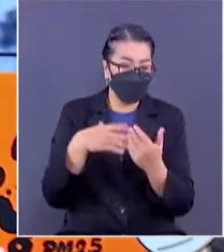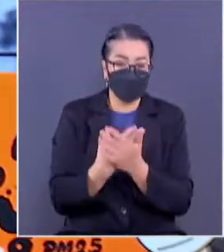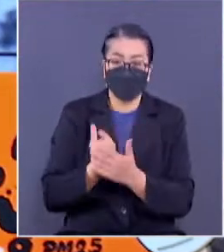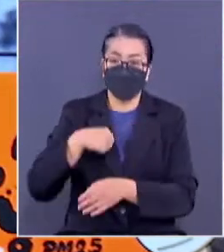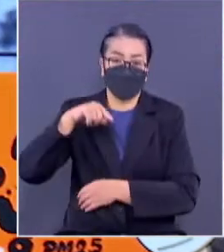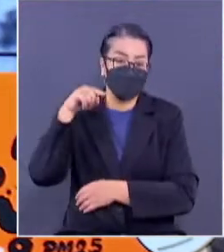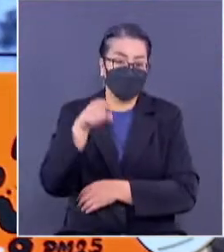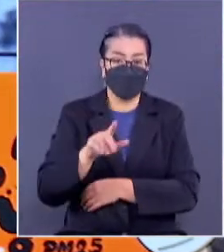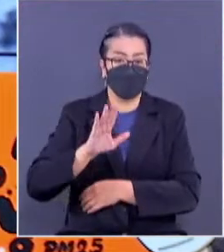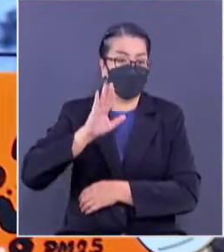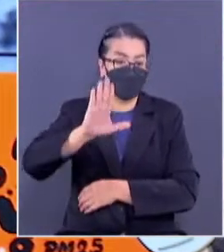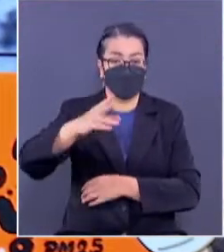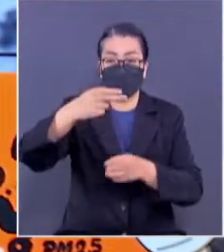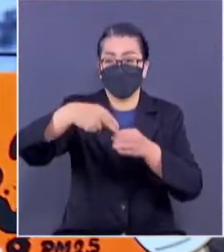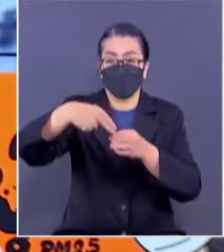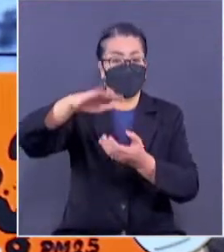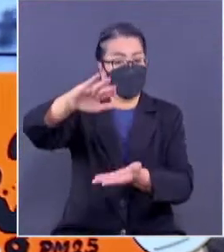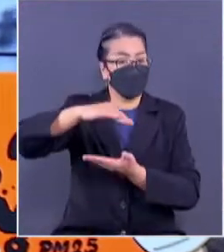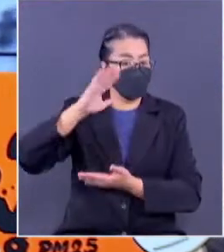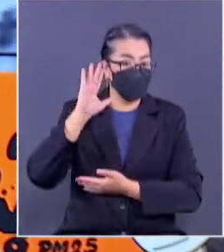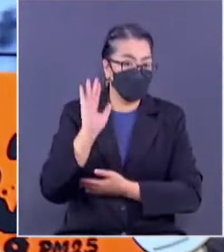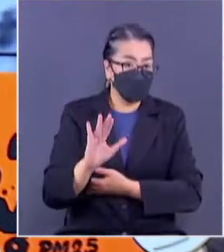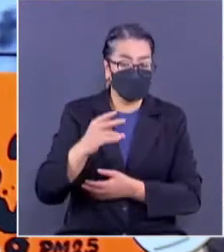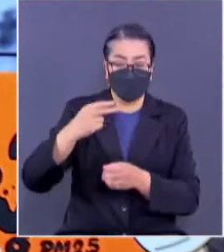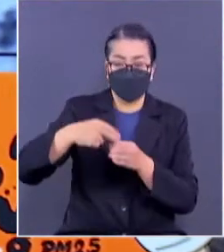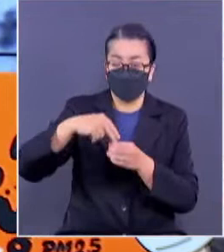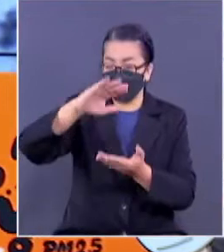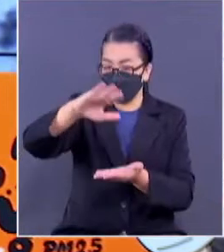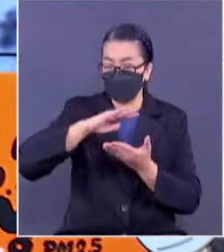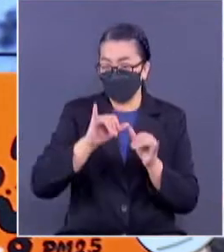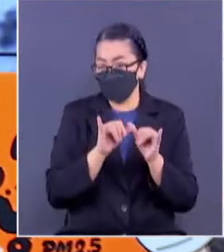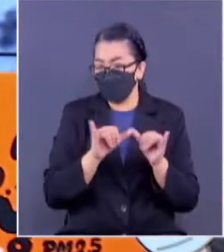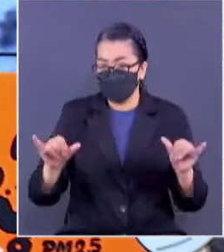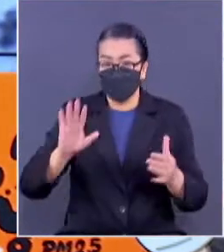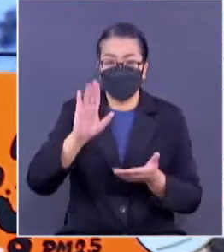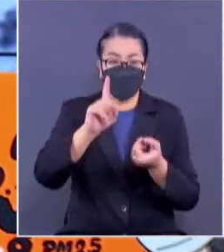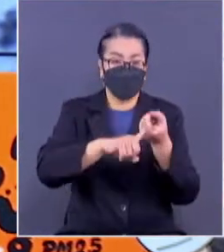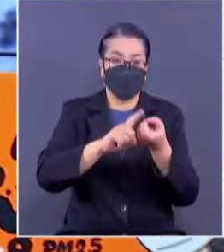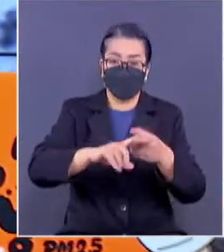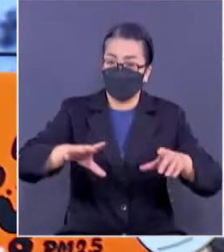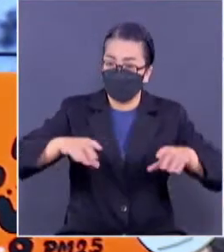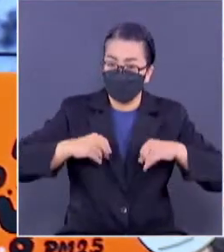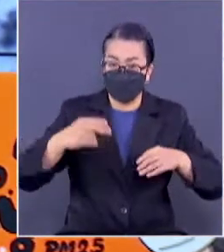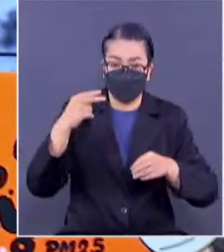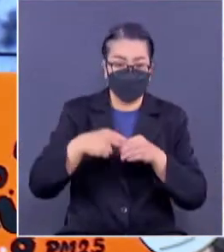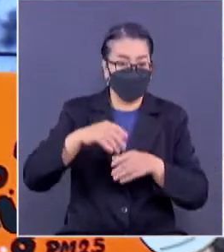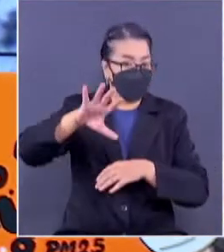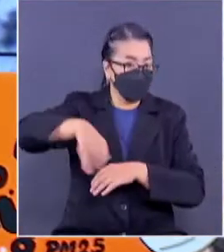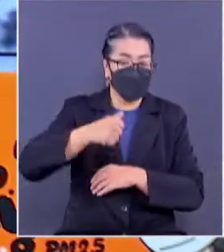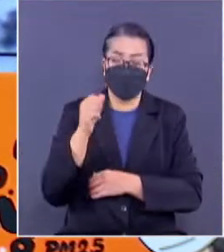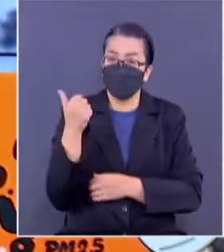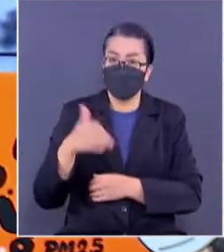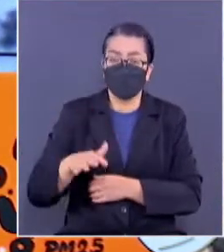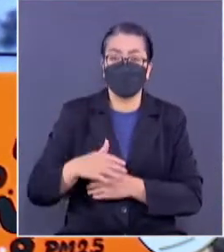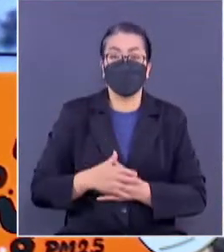สั่งห้ามนำเข้าน้ำมันและจะไม่นำเข้าน้ำมันระยะยาวจากรัสเซียจากนี้เป็นต้นไปด้วยแน่นอนครับสถานการณ์แบบนี้